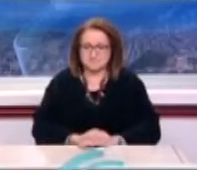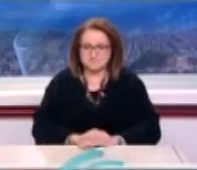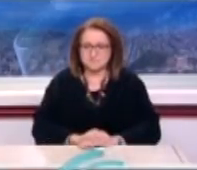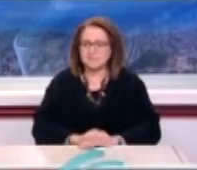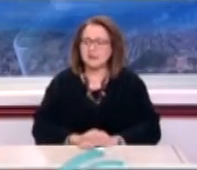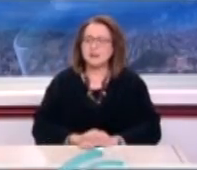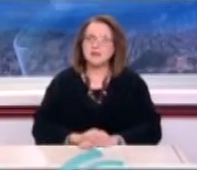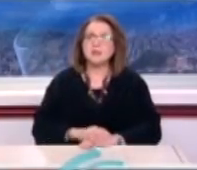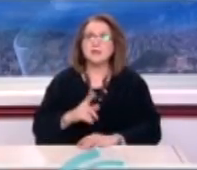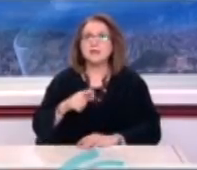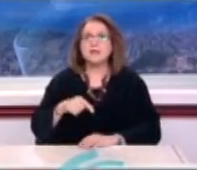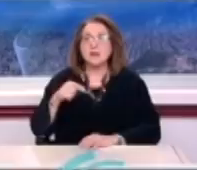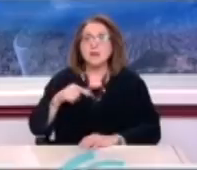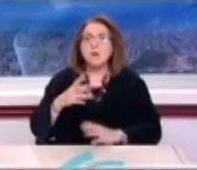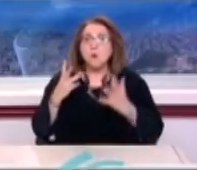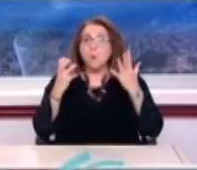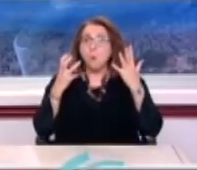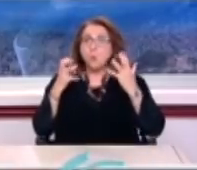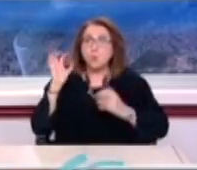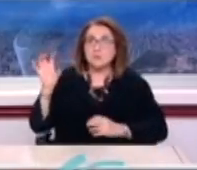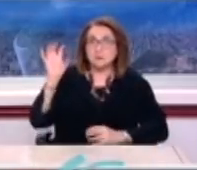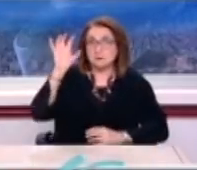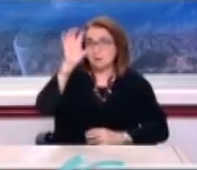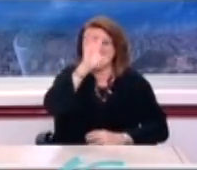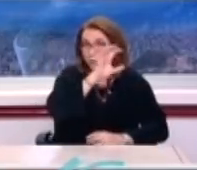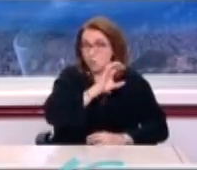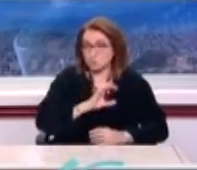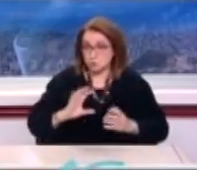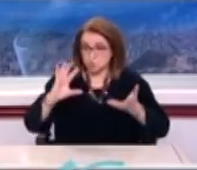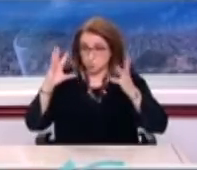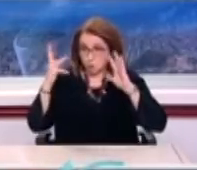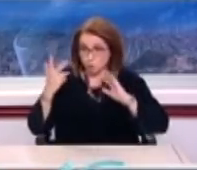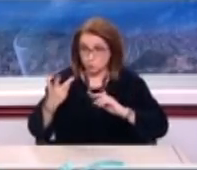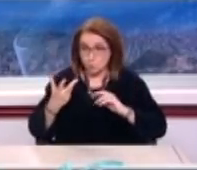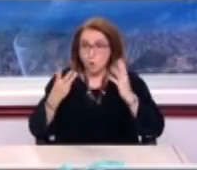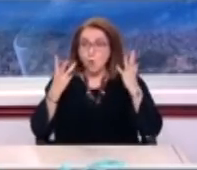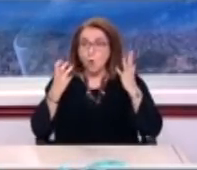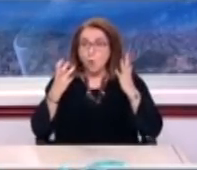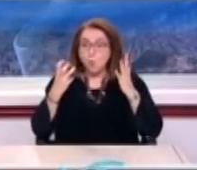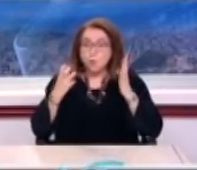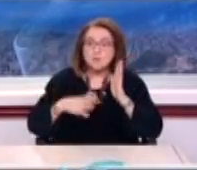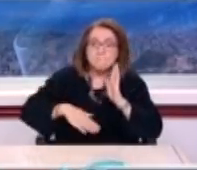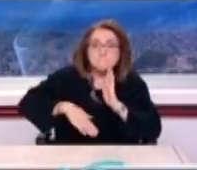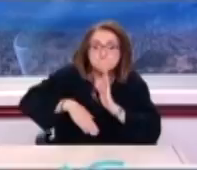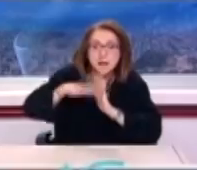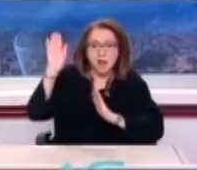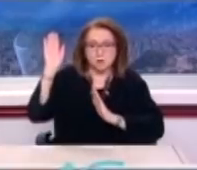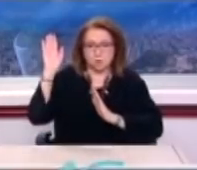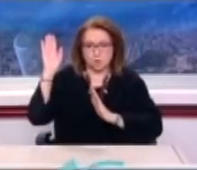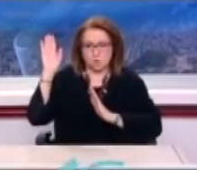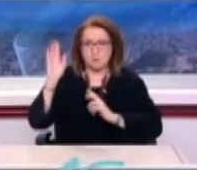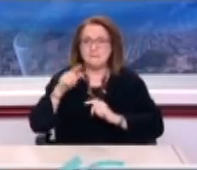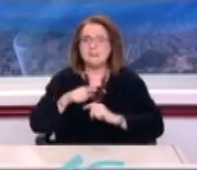Σε περισσότερες από 80 χώρες του κόσμου, το ακούσατε καλά, είναι περισσότερες από 80 χώρες του κόσμου,